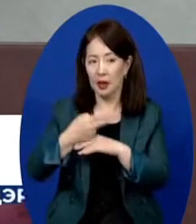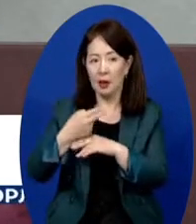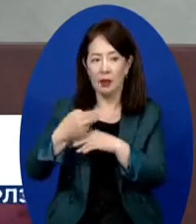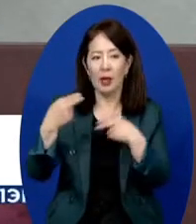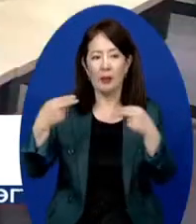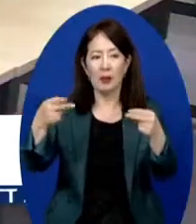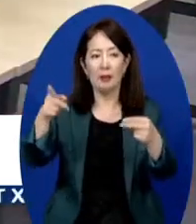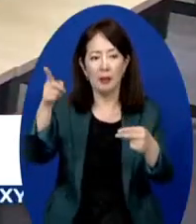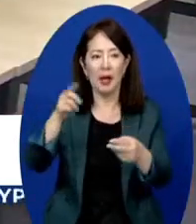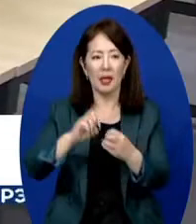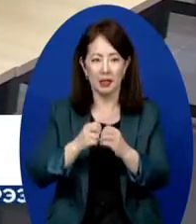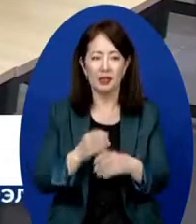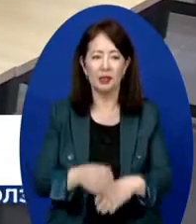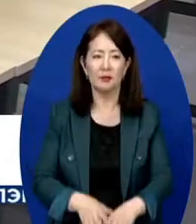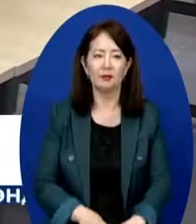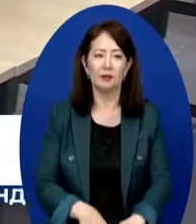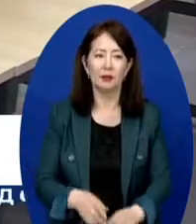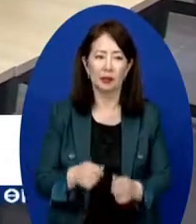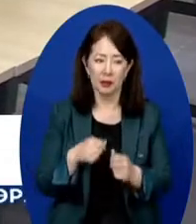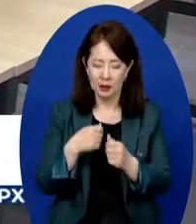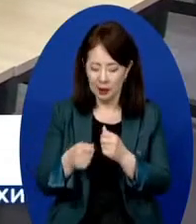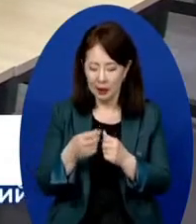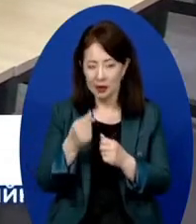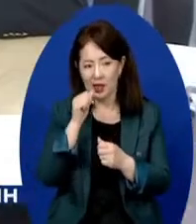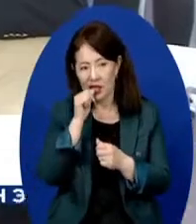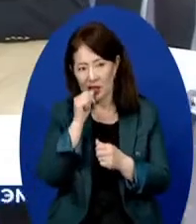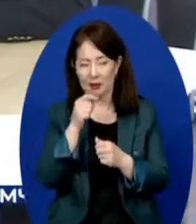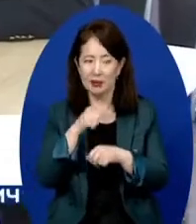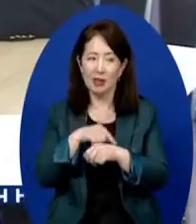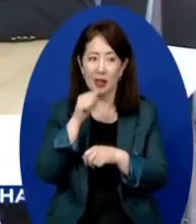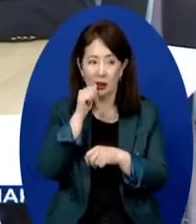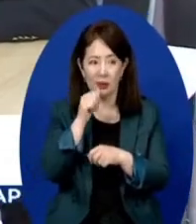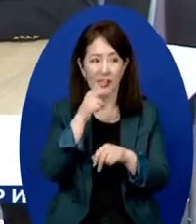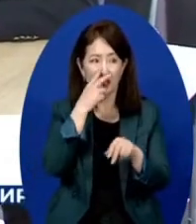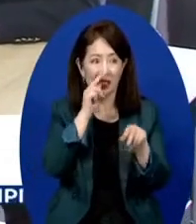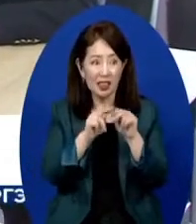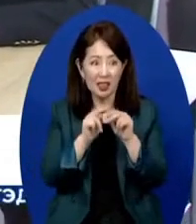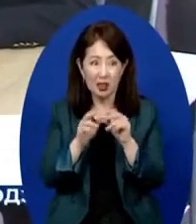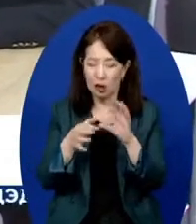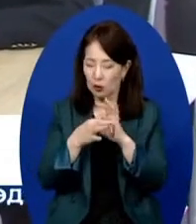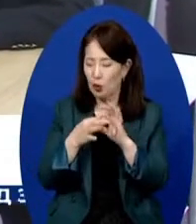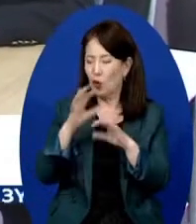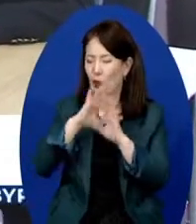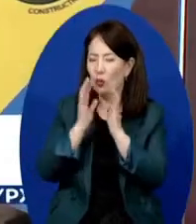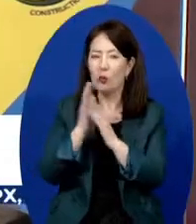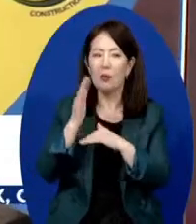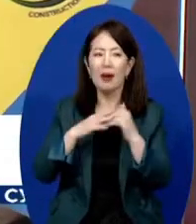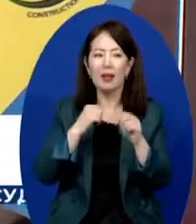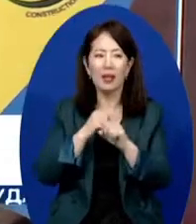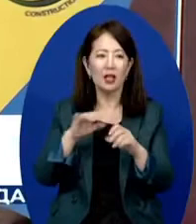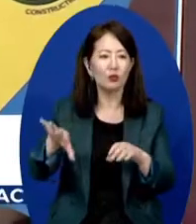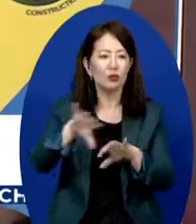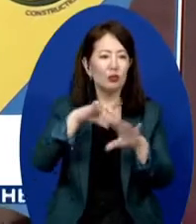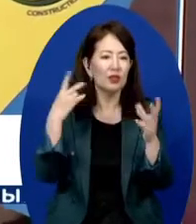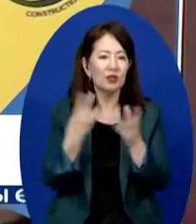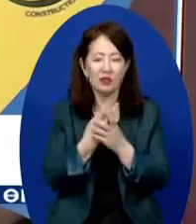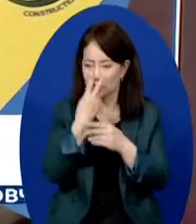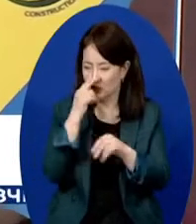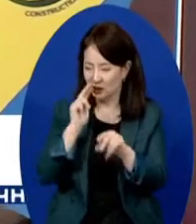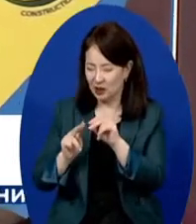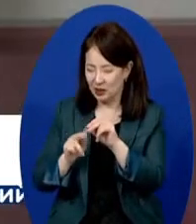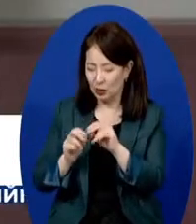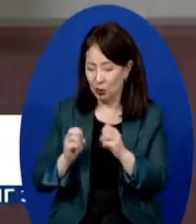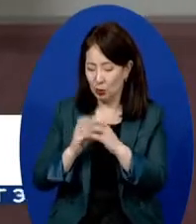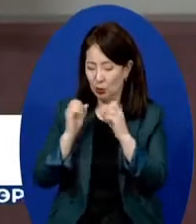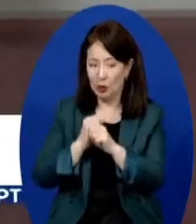бол камерчлуулаад ийцэн байх. За зардал цаг хугацаа хэмнэлсэн хяналтын системд холбогдсон бүх барилгын ажлын талбайг нэгцэн байдлаар хэлнэ.